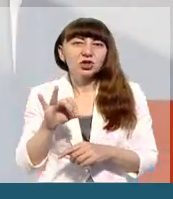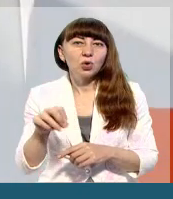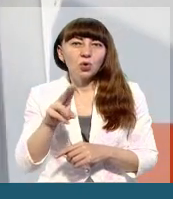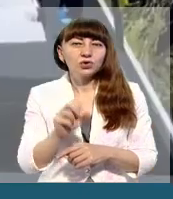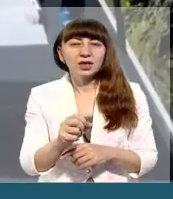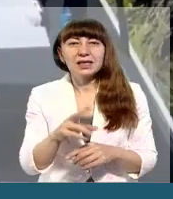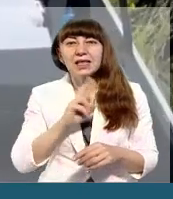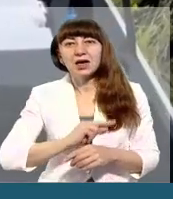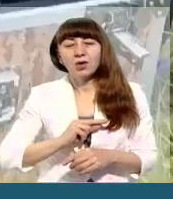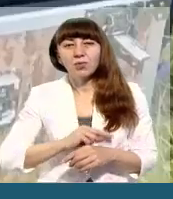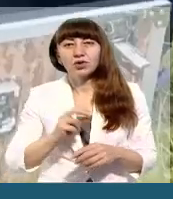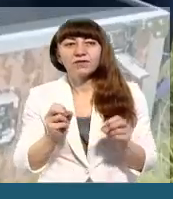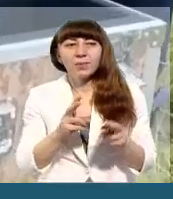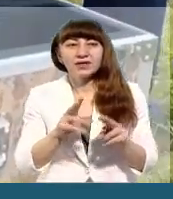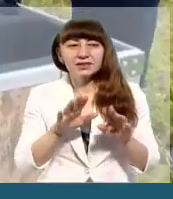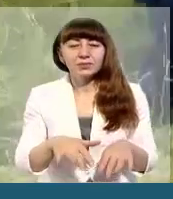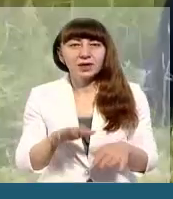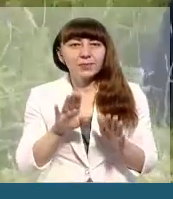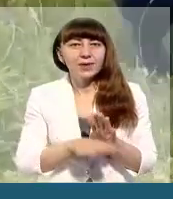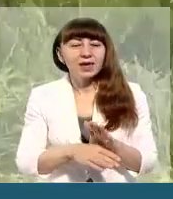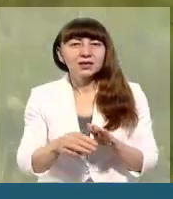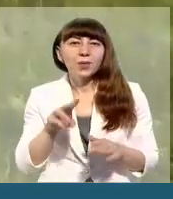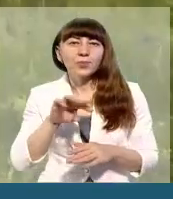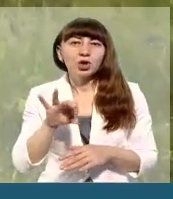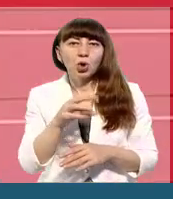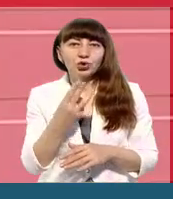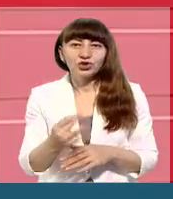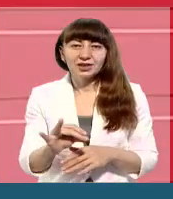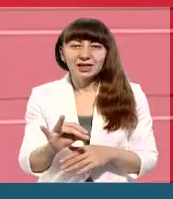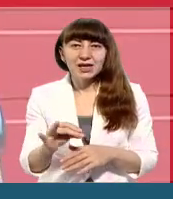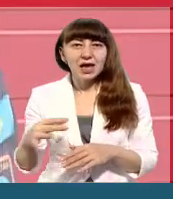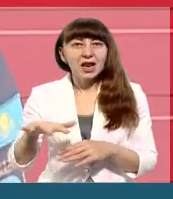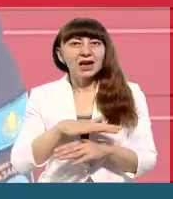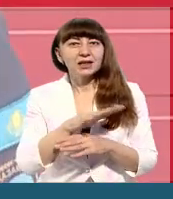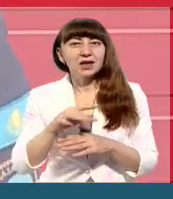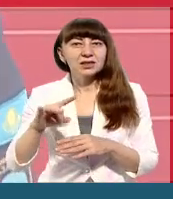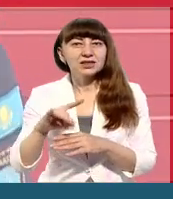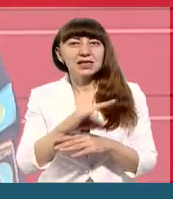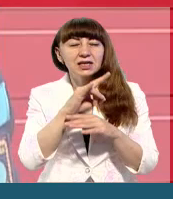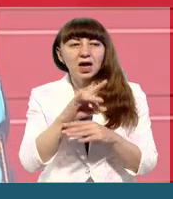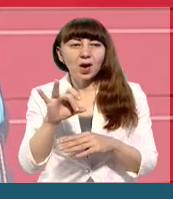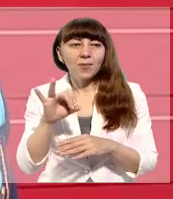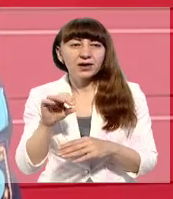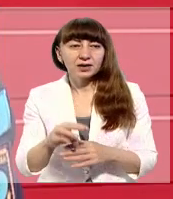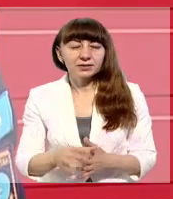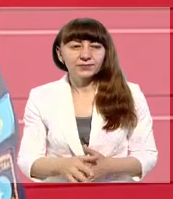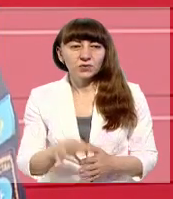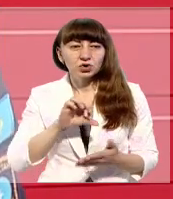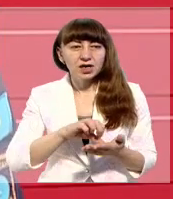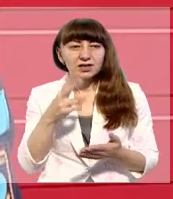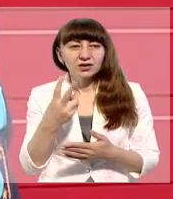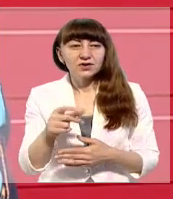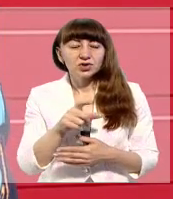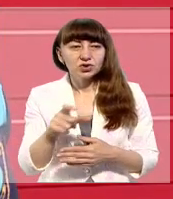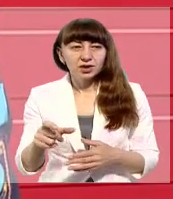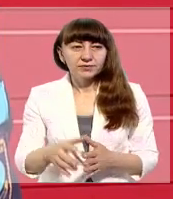опасных местах и беспилотный летательный аппарат для разведки территории всего в тушении пожара были задействованы около 200 человек личного